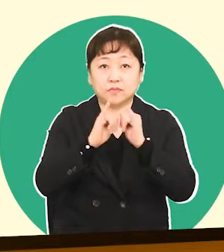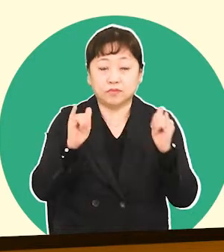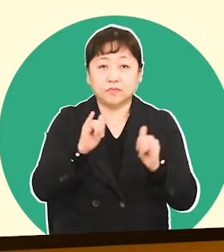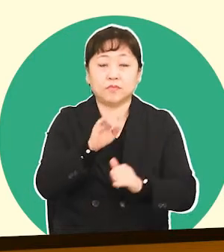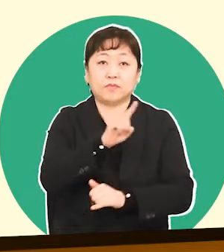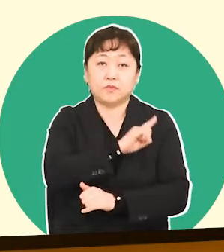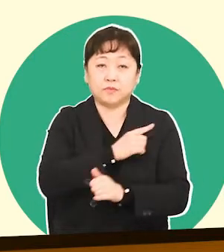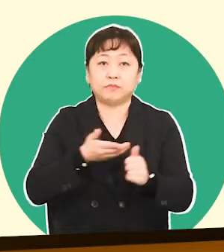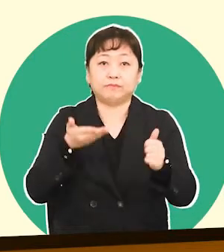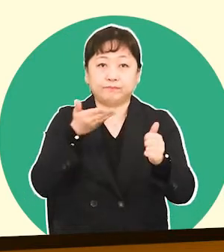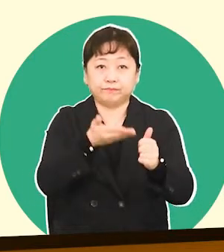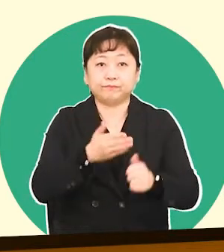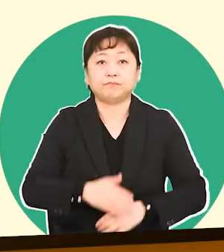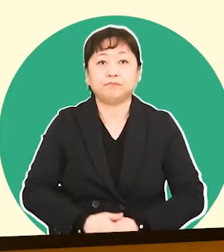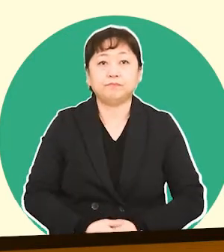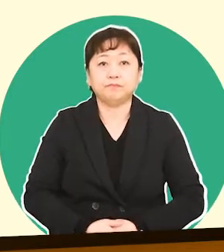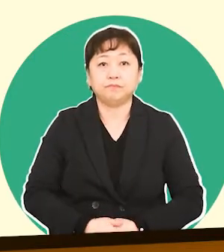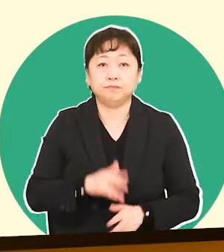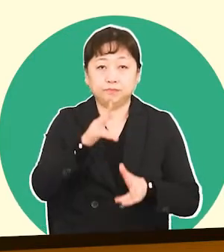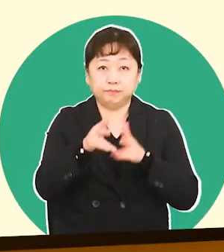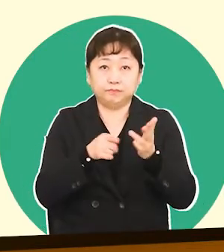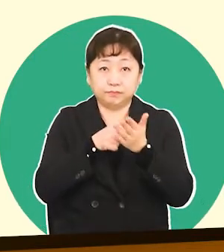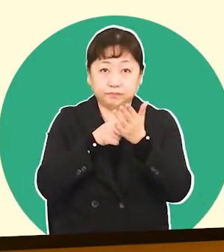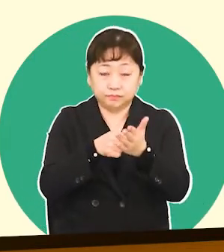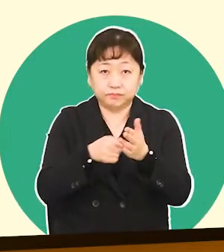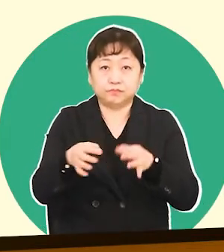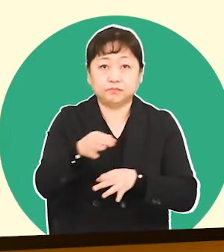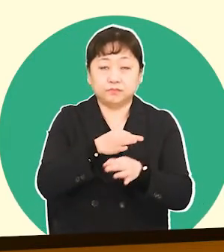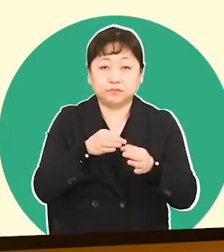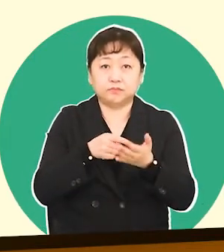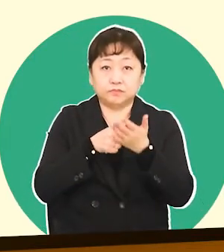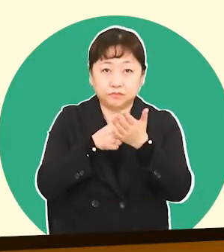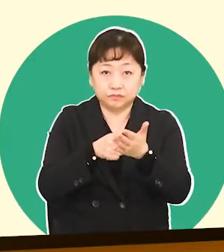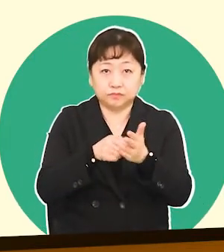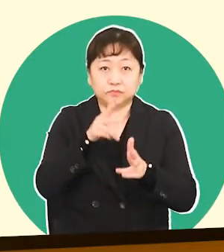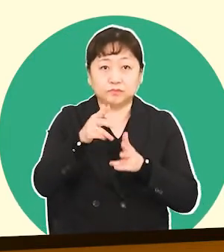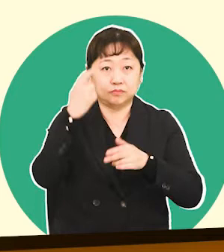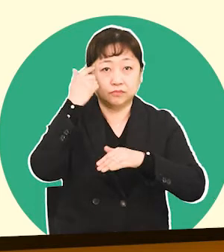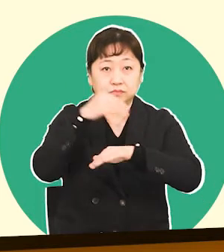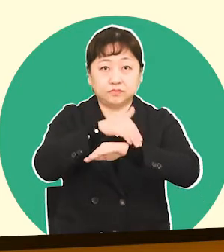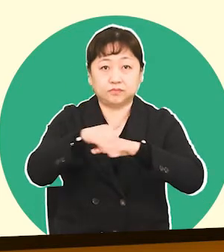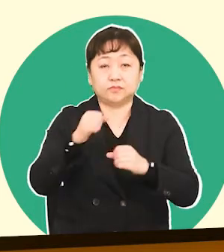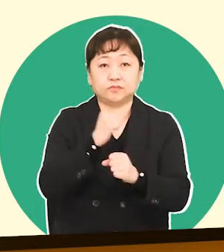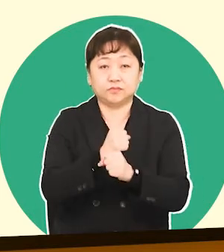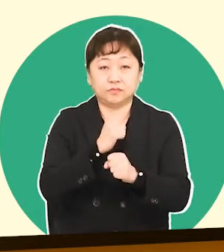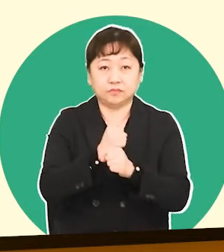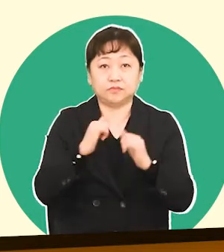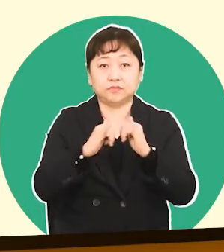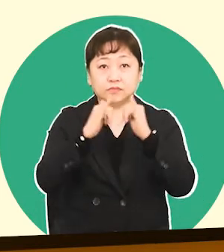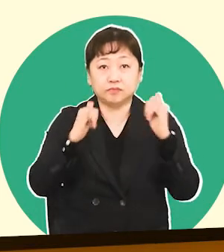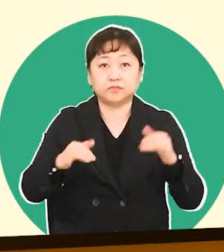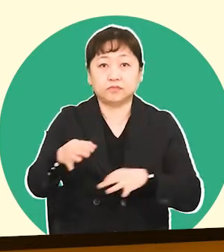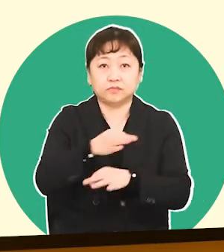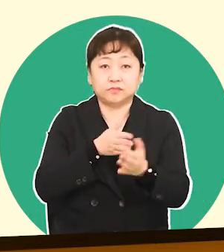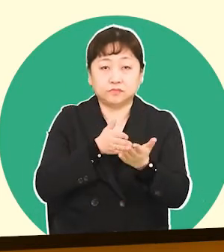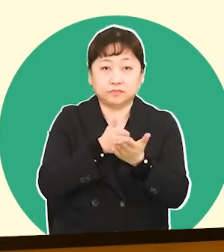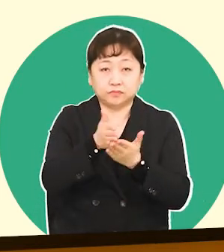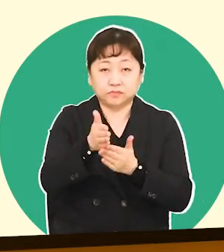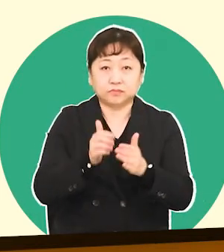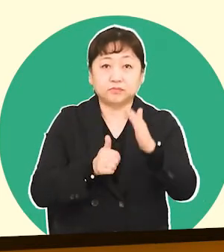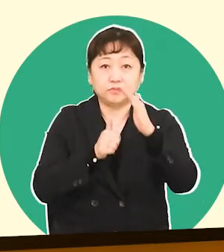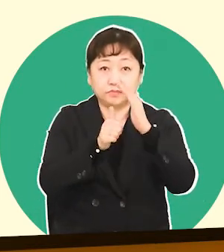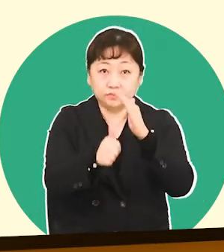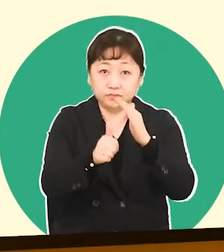우선권이 부여됩니다 사업 신청은 영업 신고서 사업계획서 등을 작성해 사회적 경제 과로